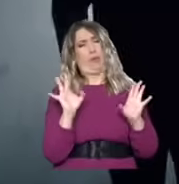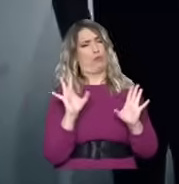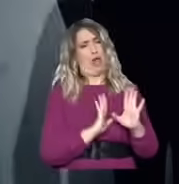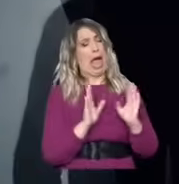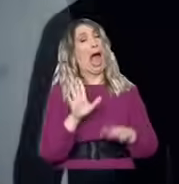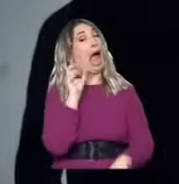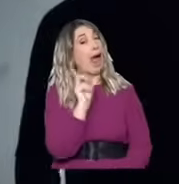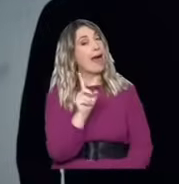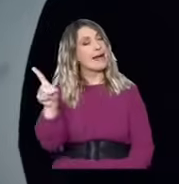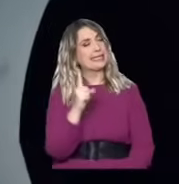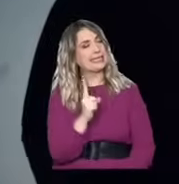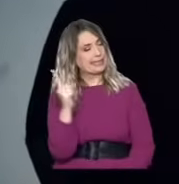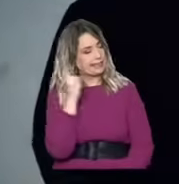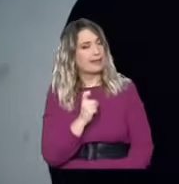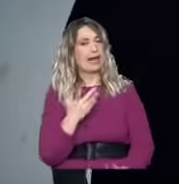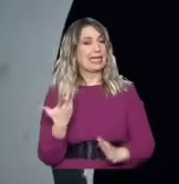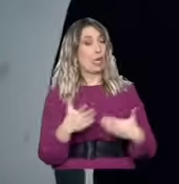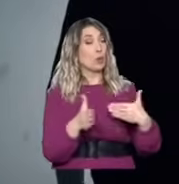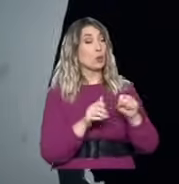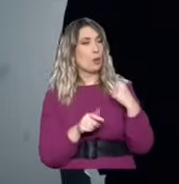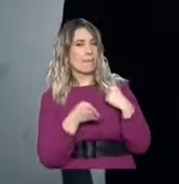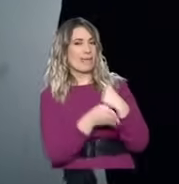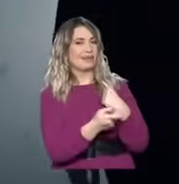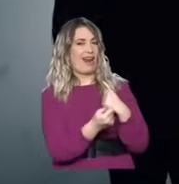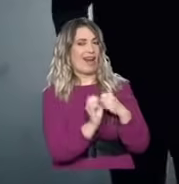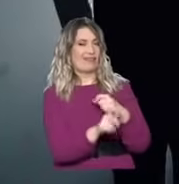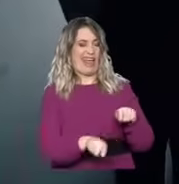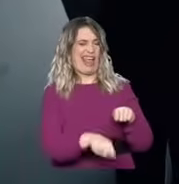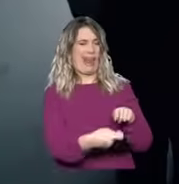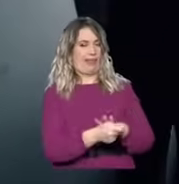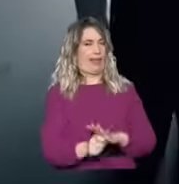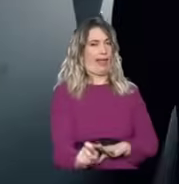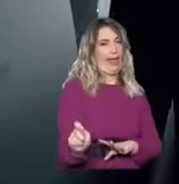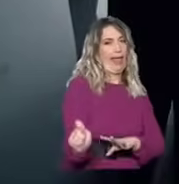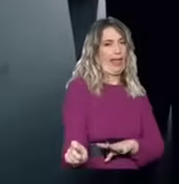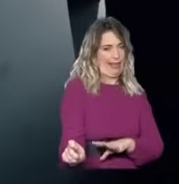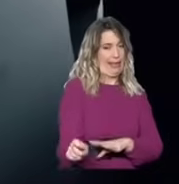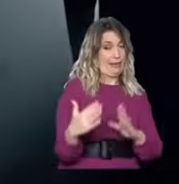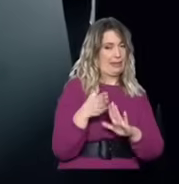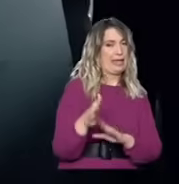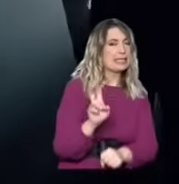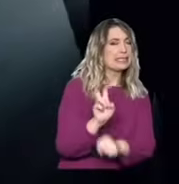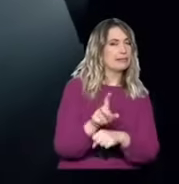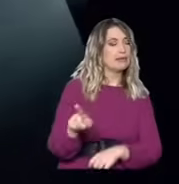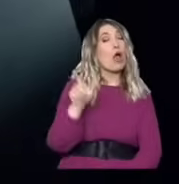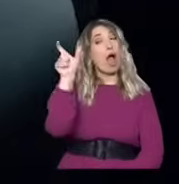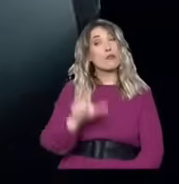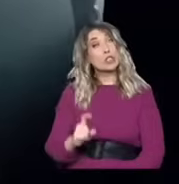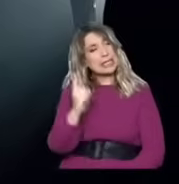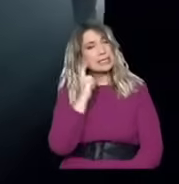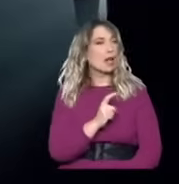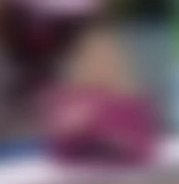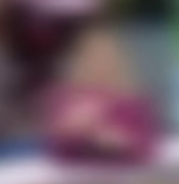της εταιρείας. Γνώριζε όμως για τον ντουλάπι που φυλάσσονταν τα χρήματα εντός της οικίας και για το σημείο που βρισκόταν το κλειδί